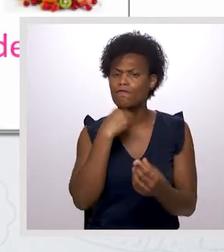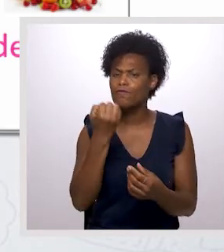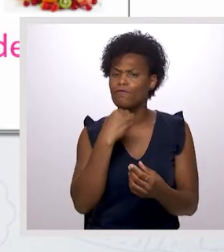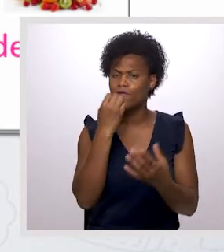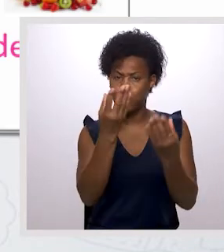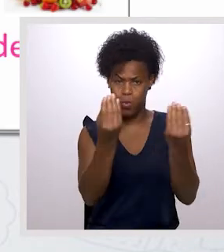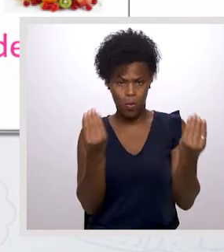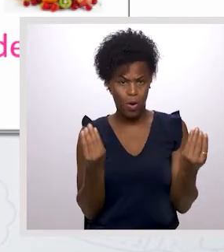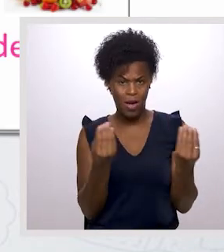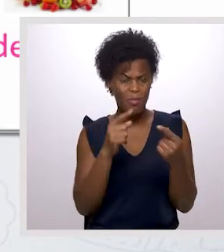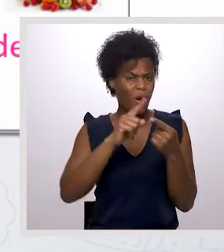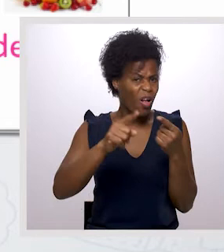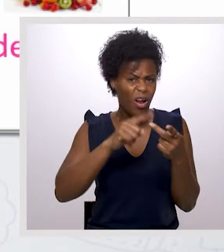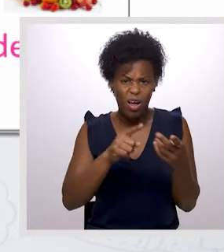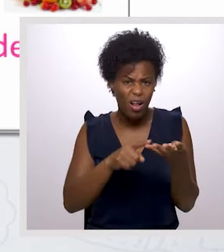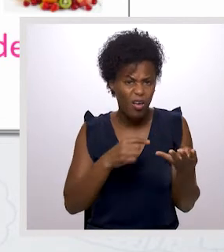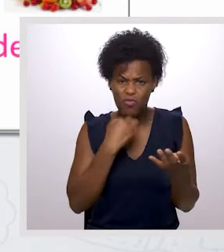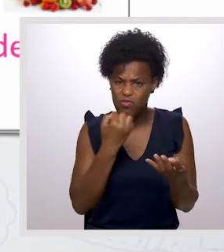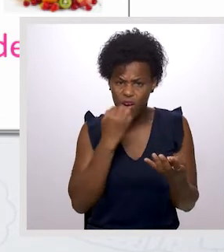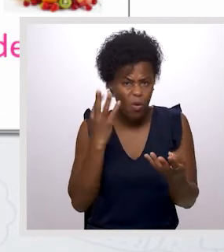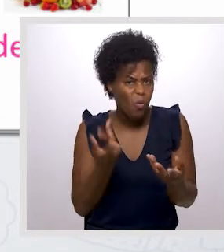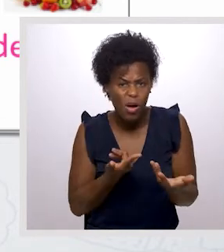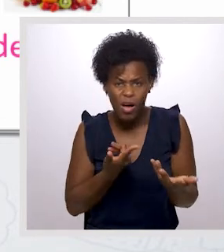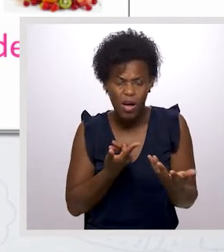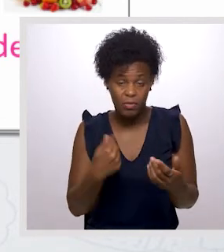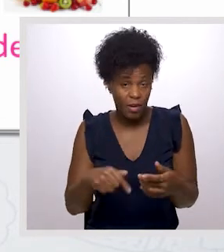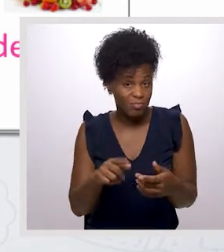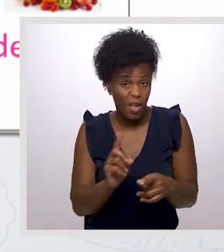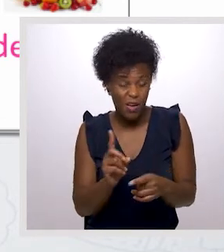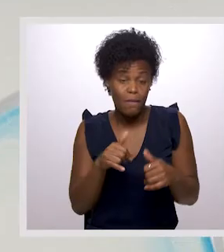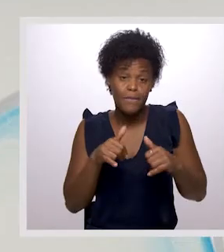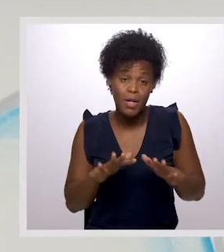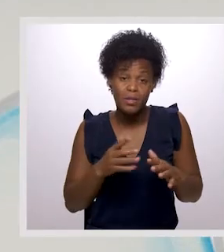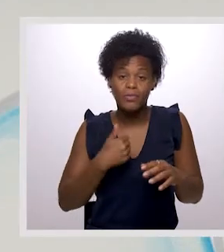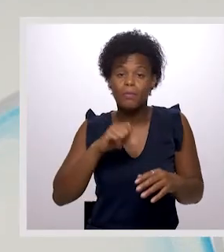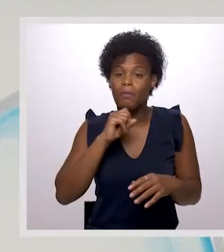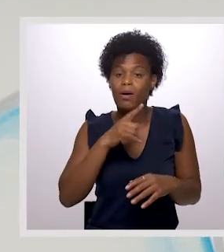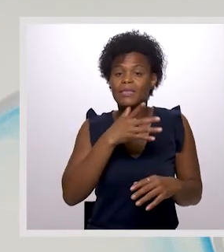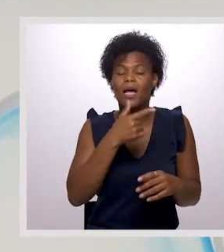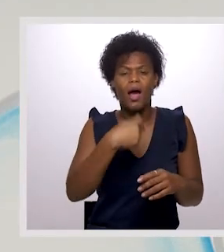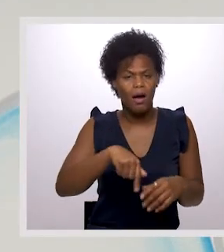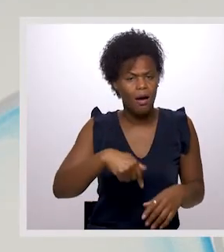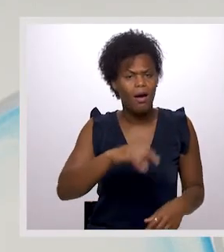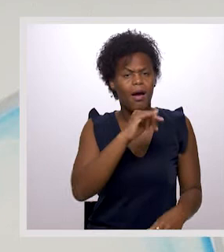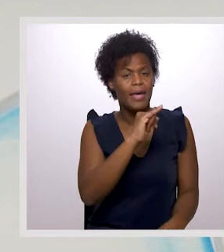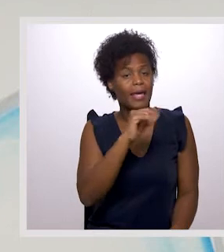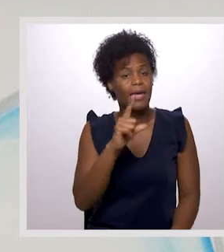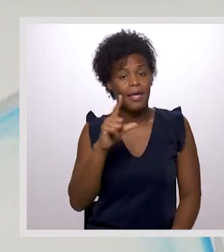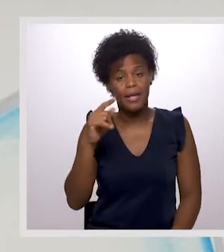ne veut pas compter combien de fruits il y a. Alors, on peut dire il y a des